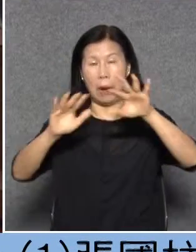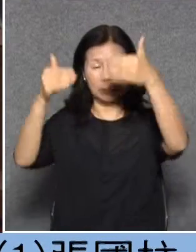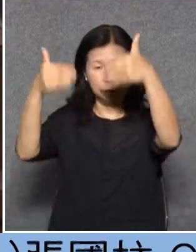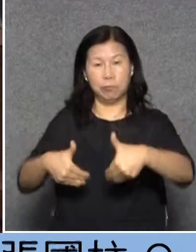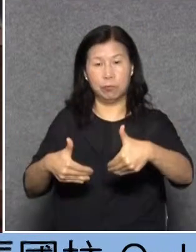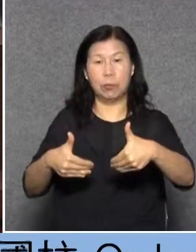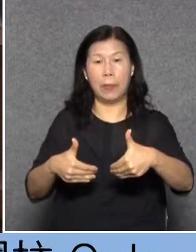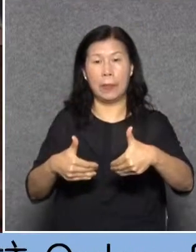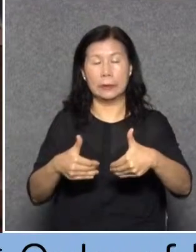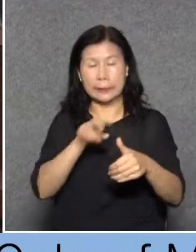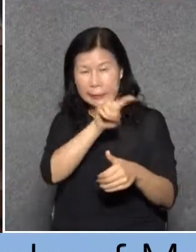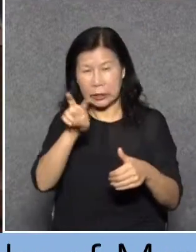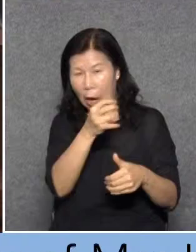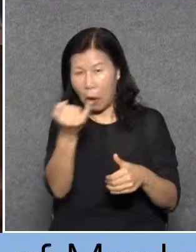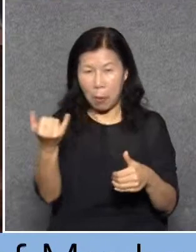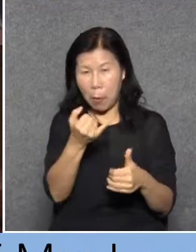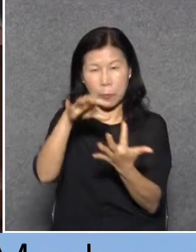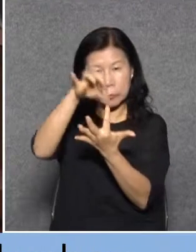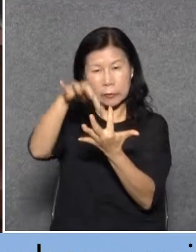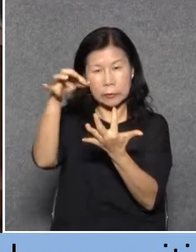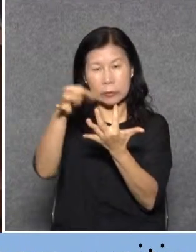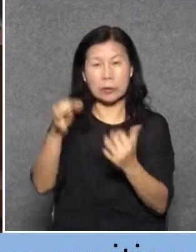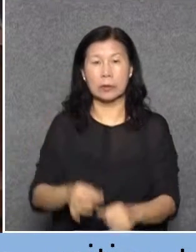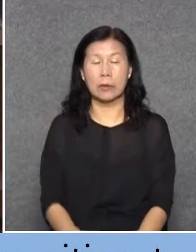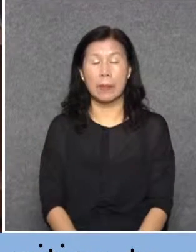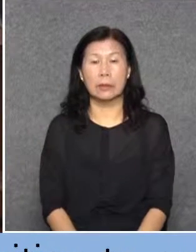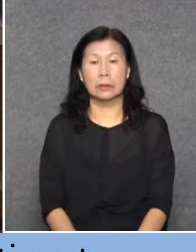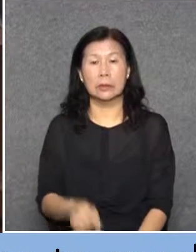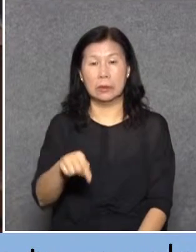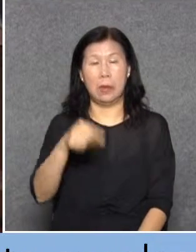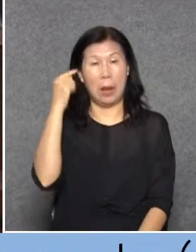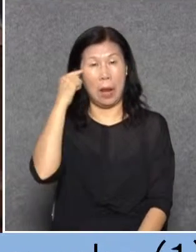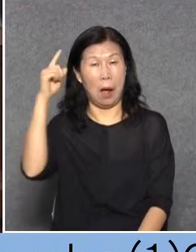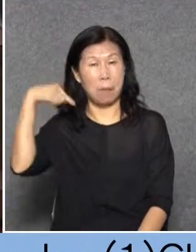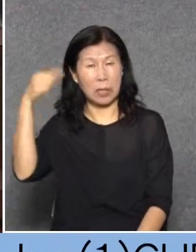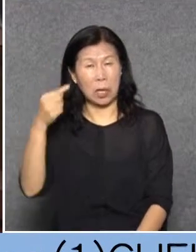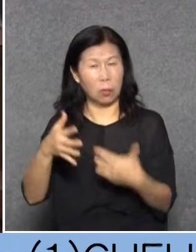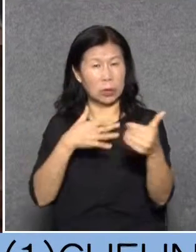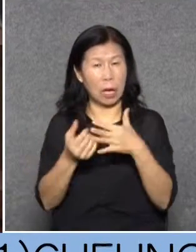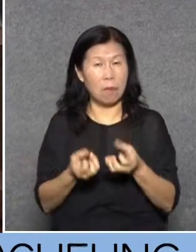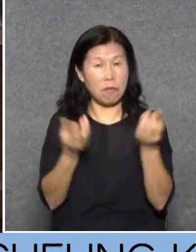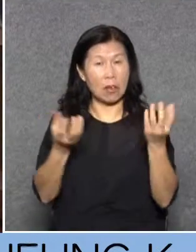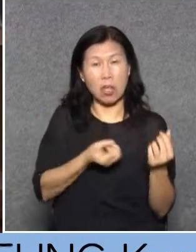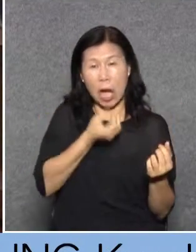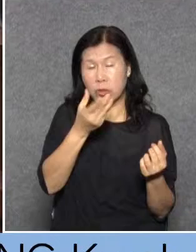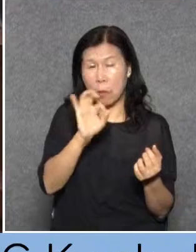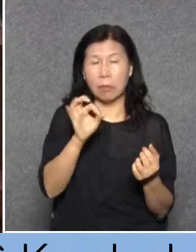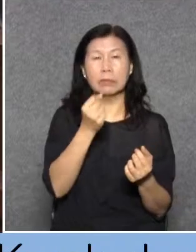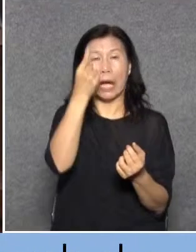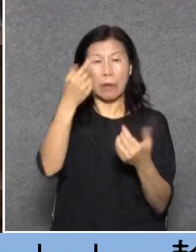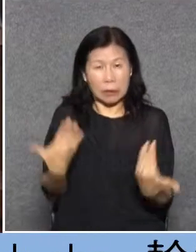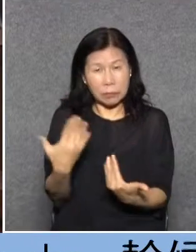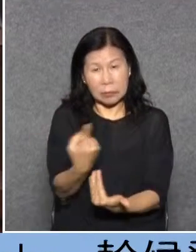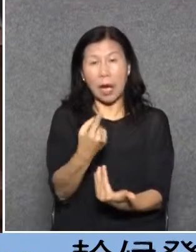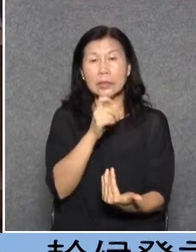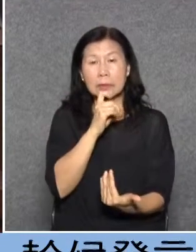甚至是不斷檢視它內容呢。咁呢啲係從來都唔會喺諗喺美國會發生或者提出嚟講嘅嘅議題呢，